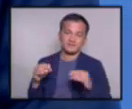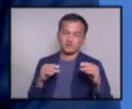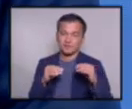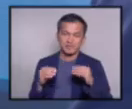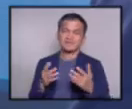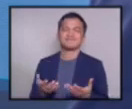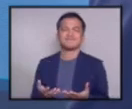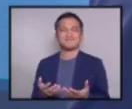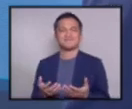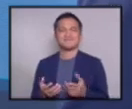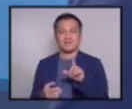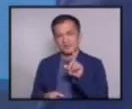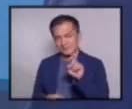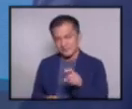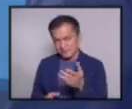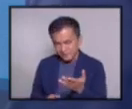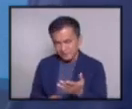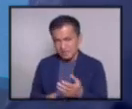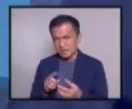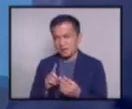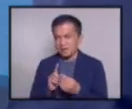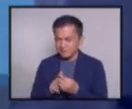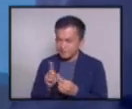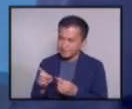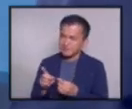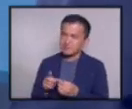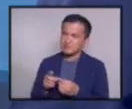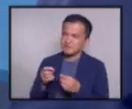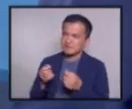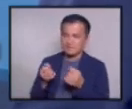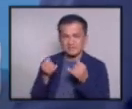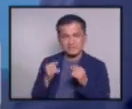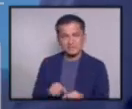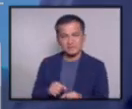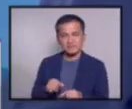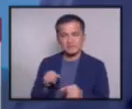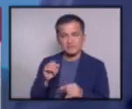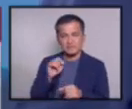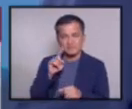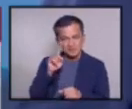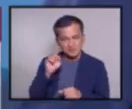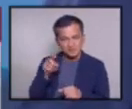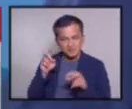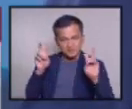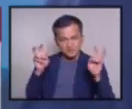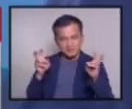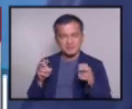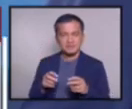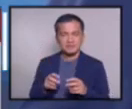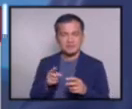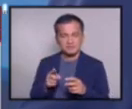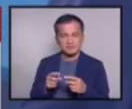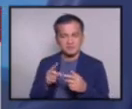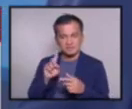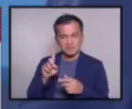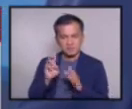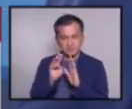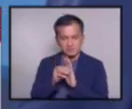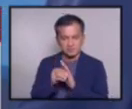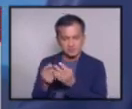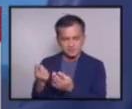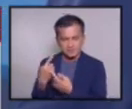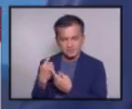usapan, tatanungin ko po kayo tungkol sa mga issue at kontrobersya. Meron po kayong isang minuto